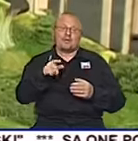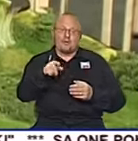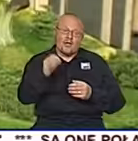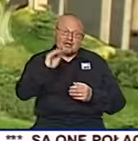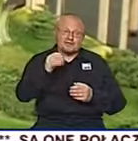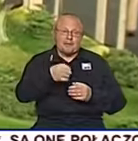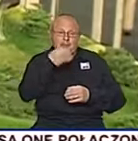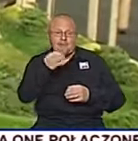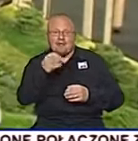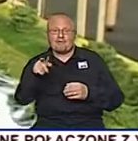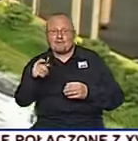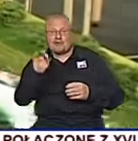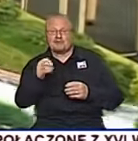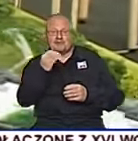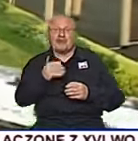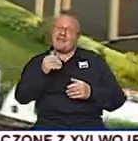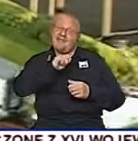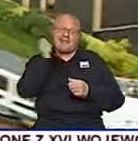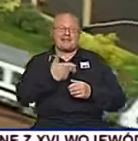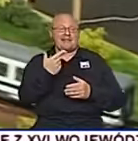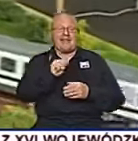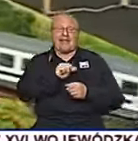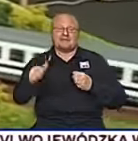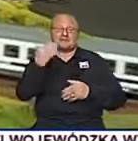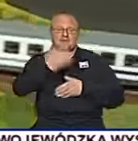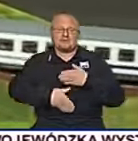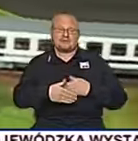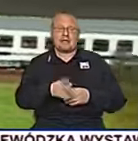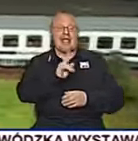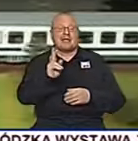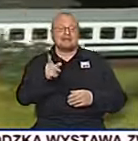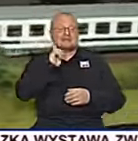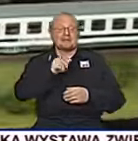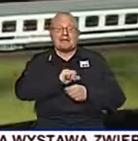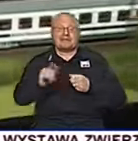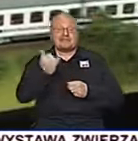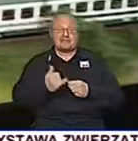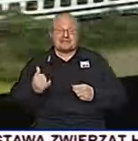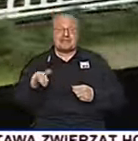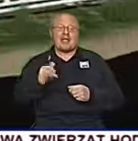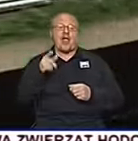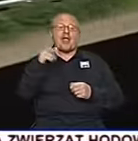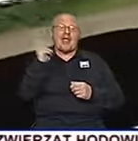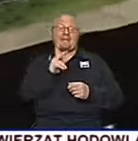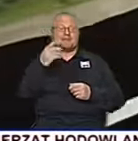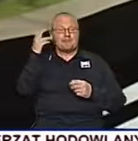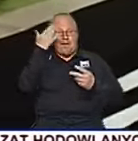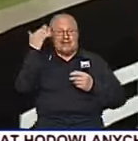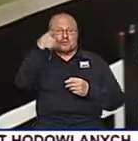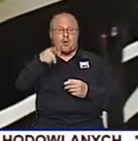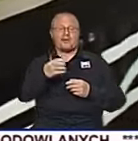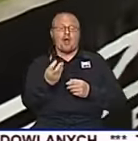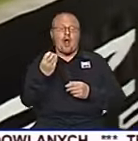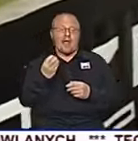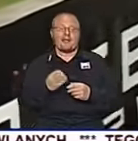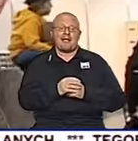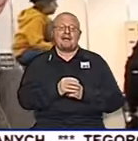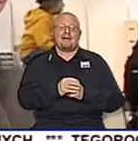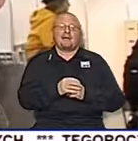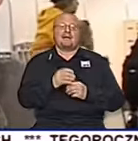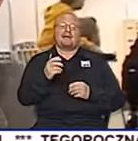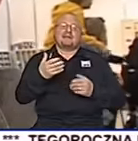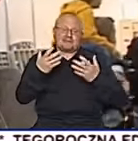nigdy nie jest skończone. Każdy facet jest zawsze dzieckiem i kiedyś o tych kolejkach marzył i najchętniej by to wszystko sobie zrobił. Zresztą chyba